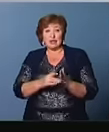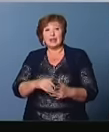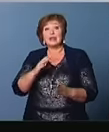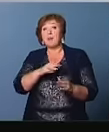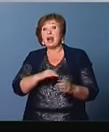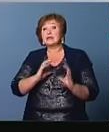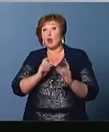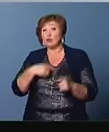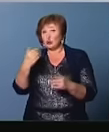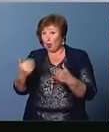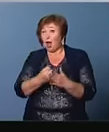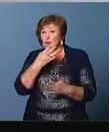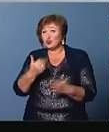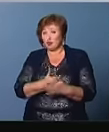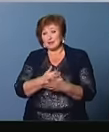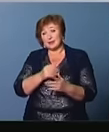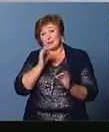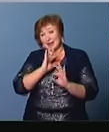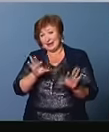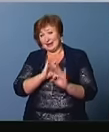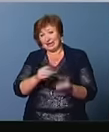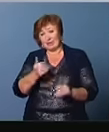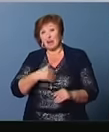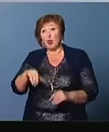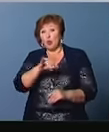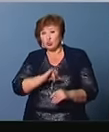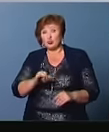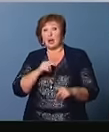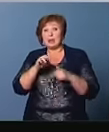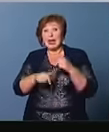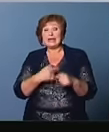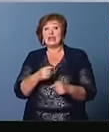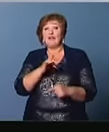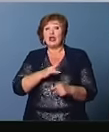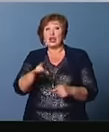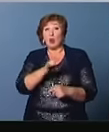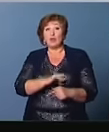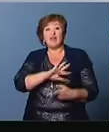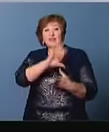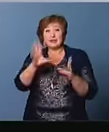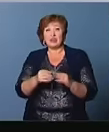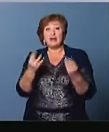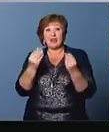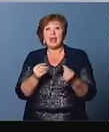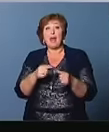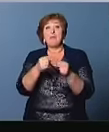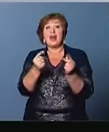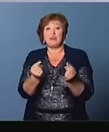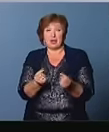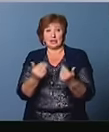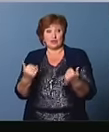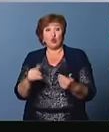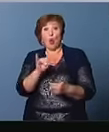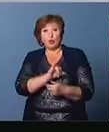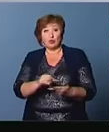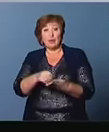Такой хорошей новостью поделилось Министерство национальной политики Удмуртии. Проходил уикенд во время Всемирного дня пельменя. А сегодня Удмуртия претендует на